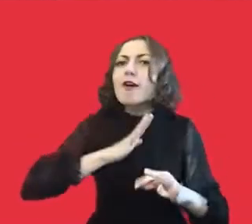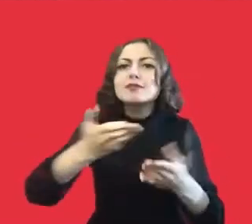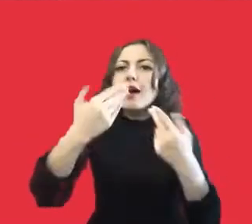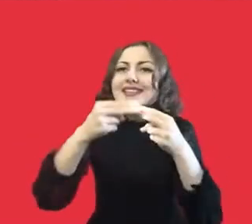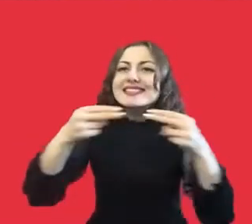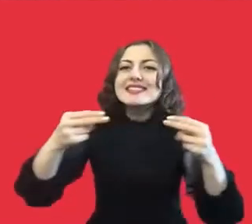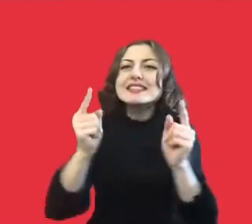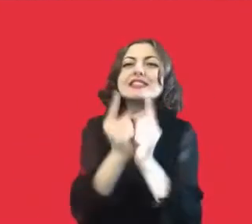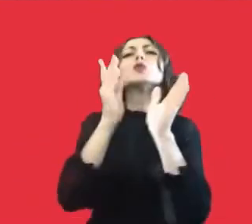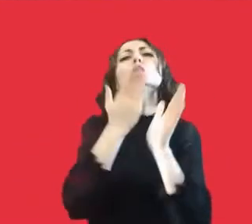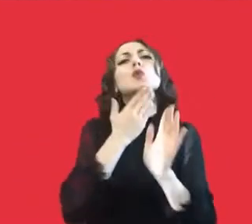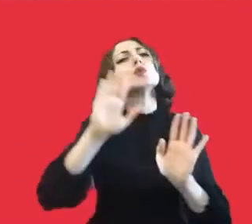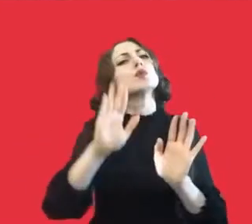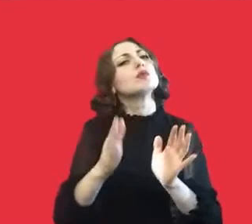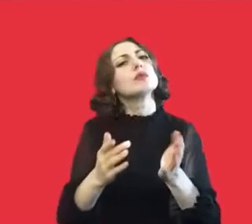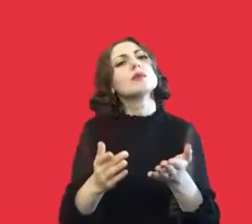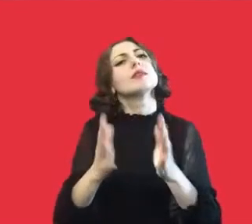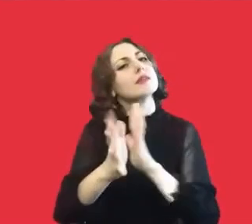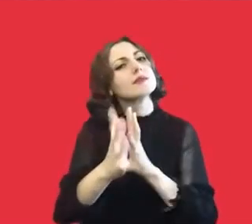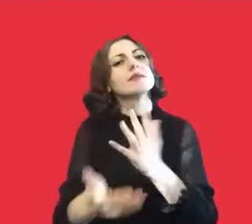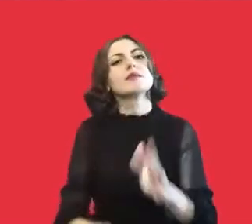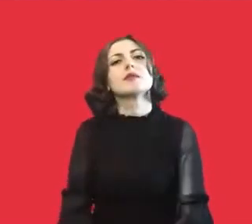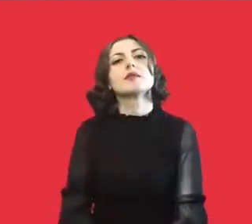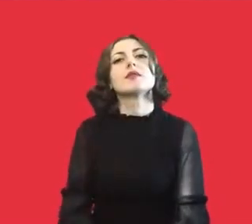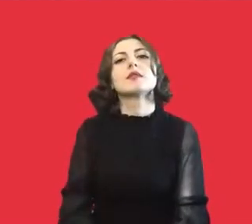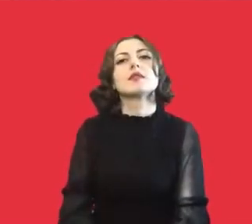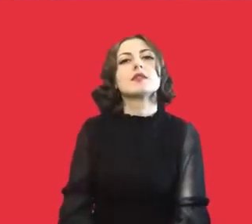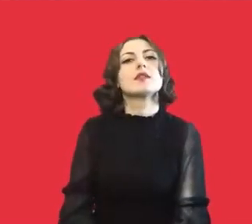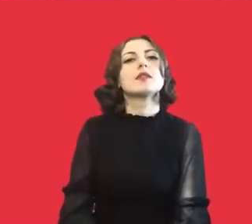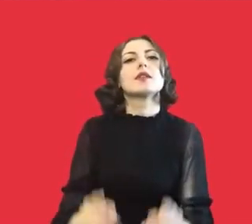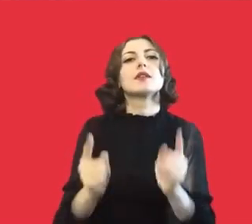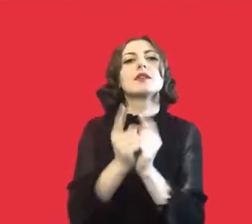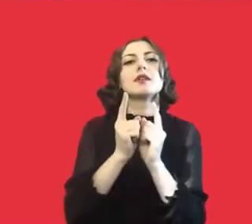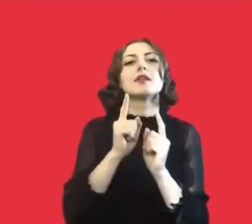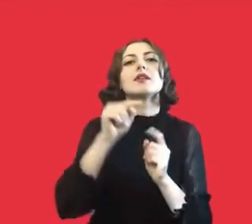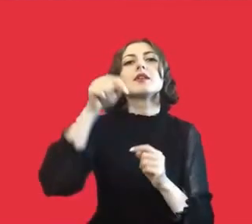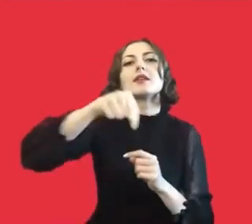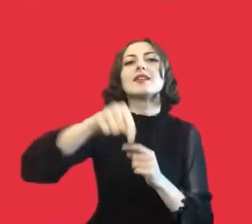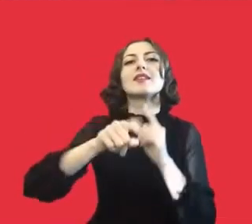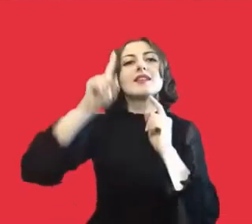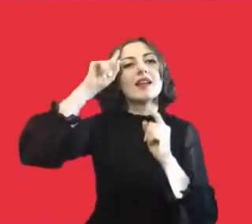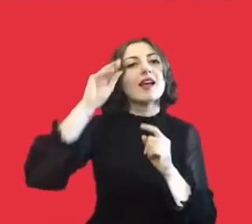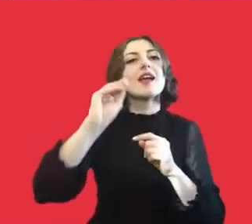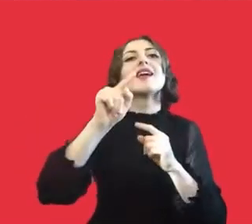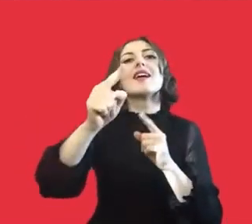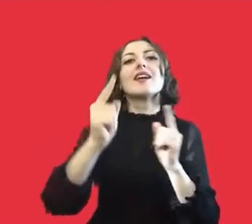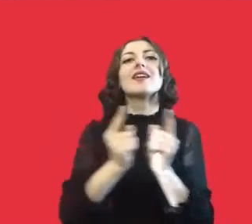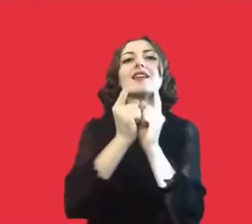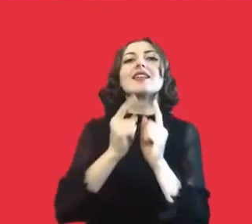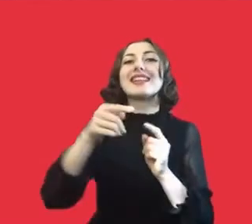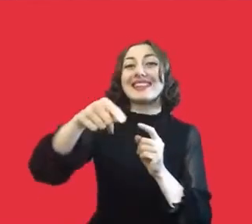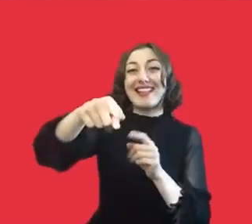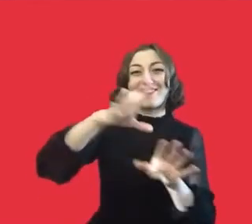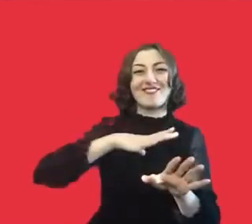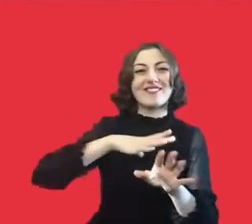Yoksa devam edeceğiz. Ben bu arada size şunu da buradan hemen belirteyim. Hazır siz de daha yayındayken